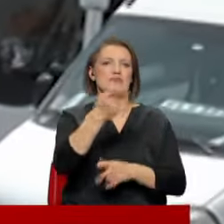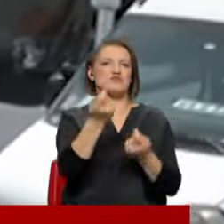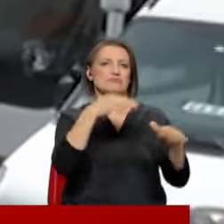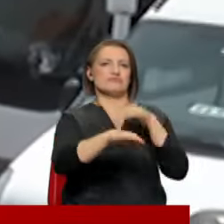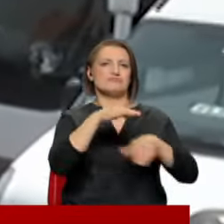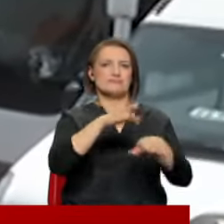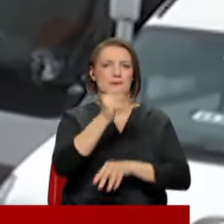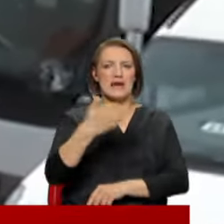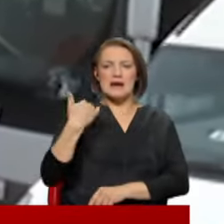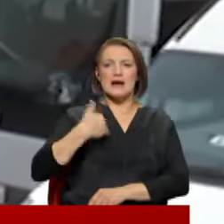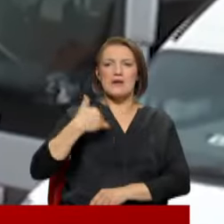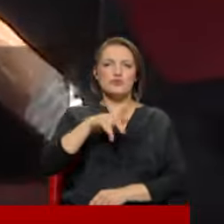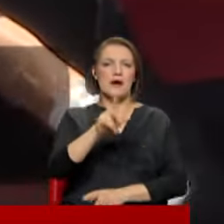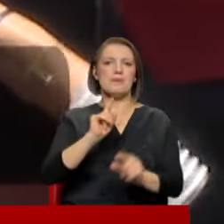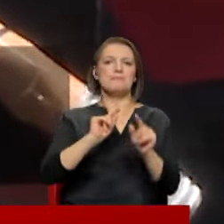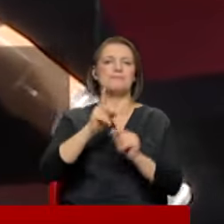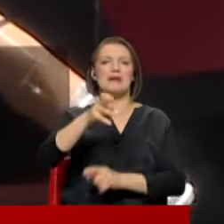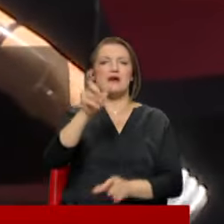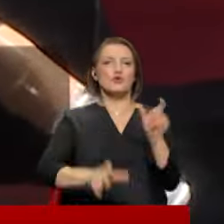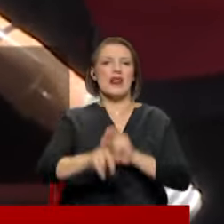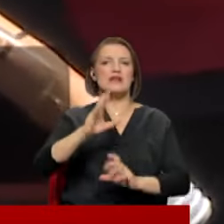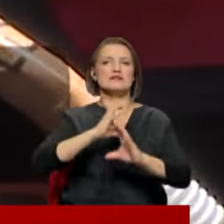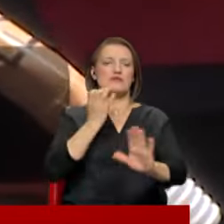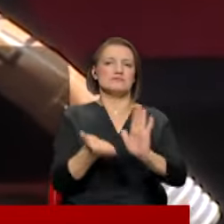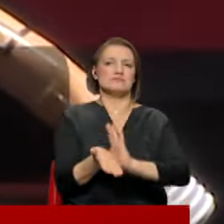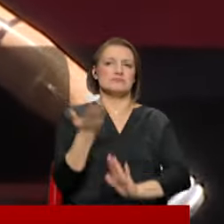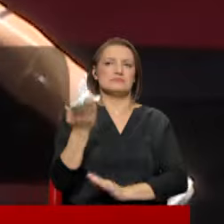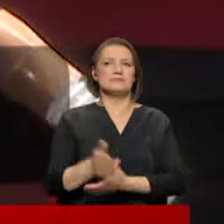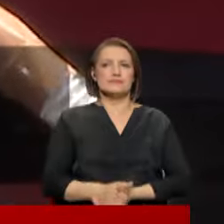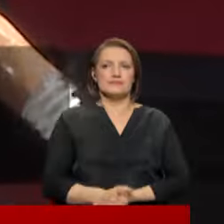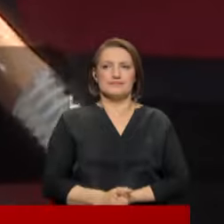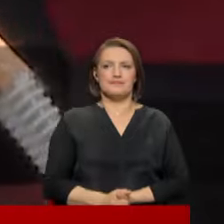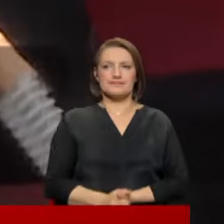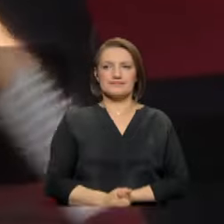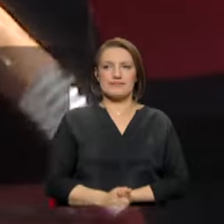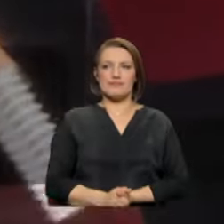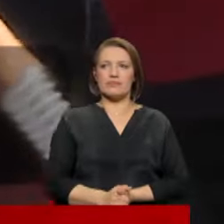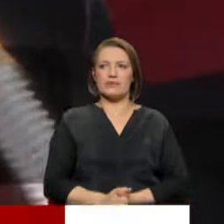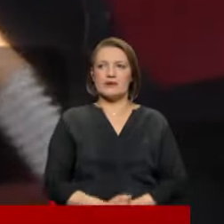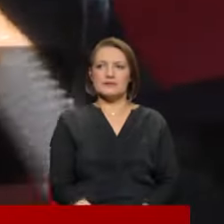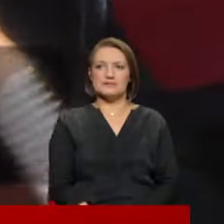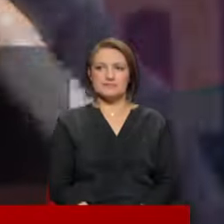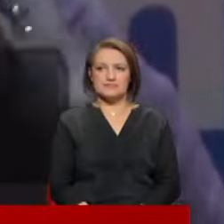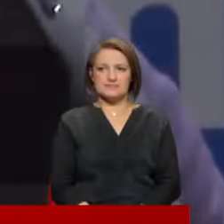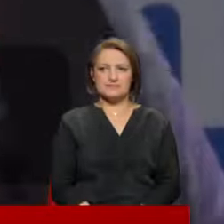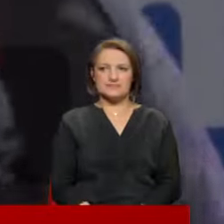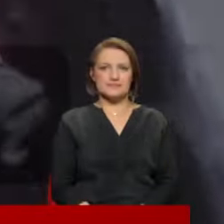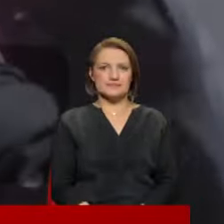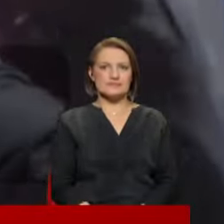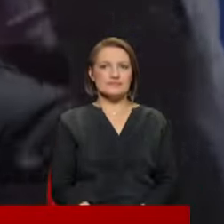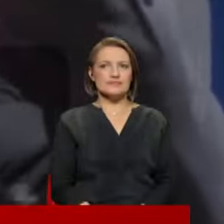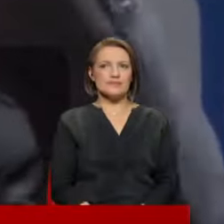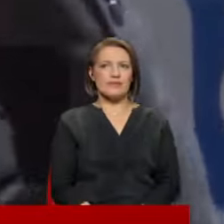kamuda personel servisleri kaldırılacak. Bu bütçe hortum bütçesi, emekçinin bütçesi değil. Faizi kestik, siz